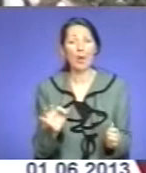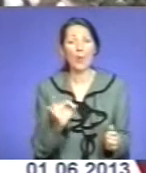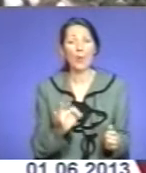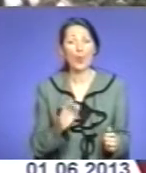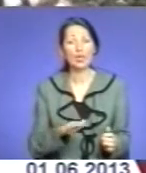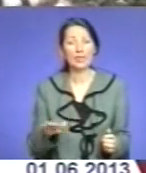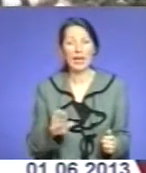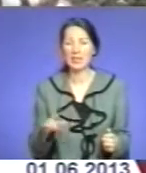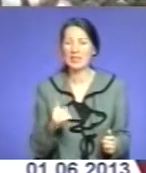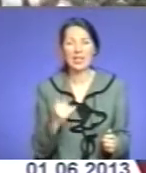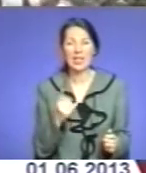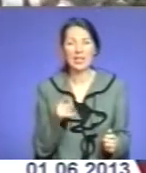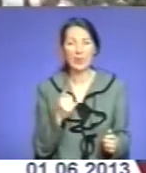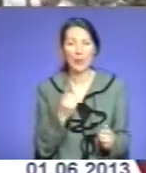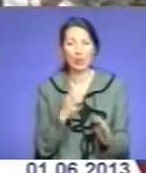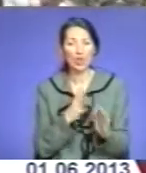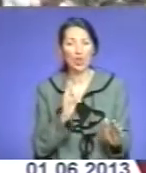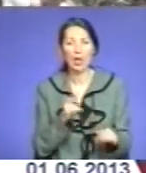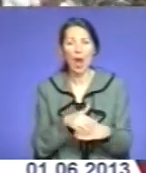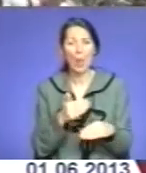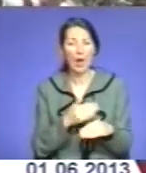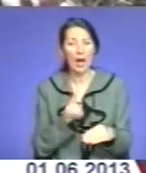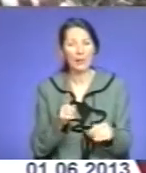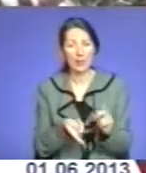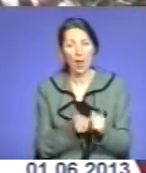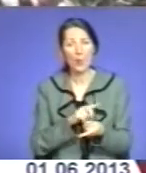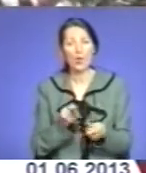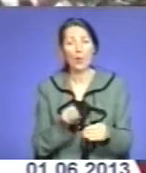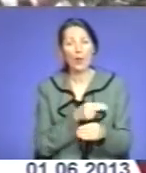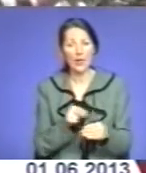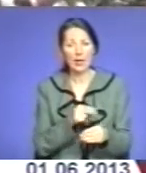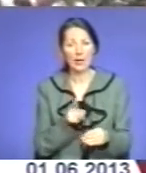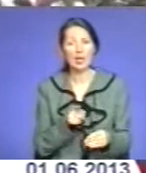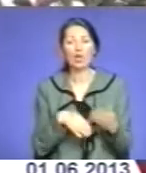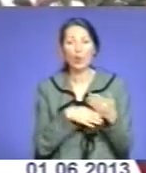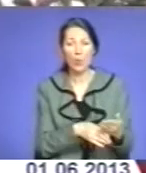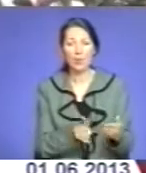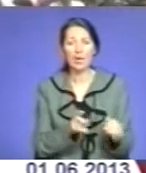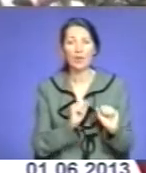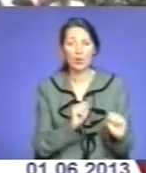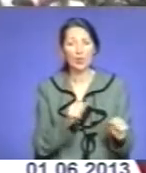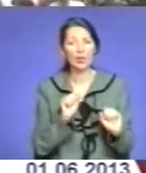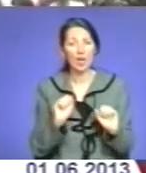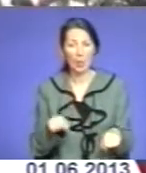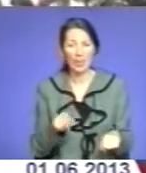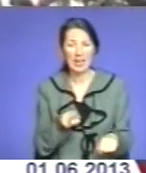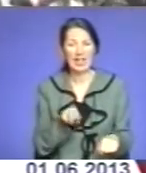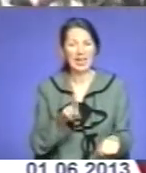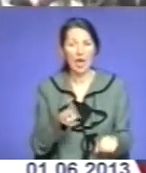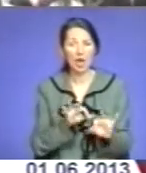покарати, а як профілактувати, як їм допомогти, як відстояти їхні права, як розказати їм про їхні права і